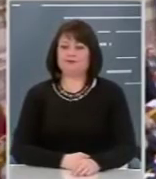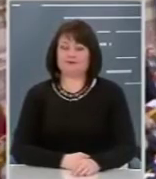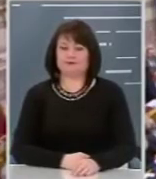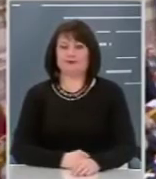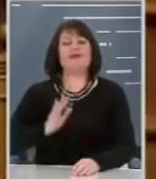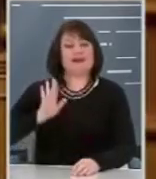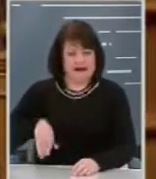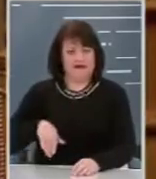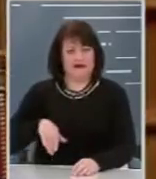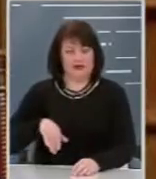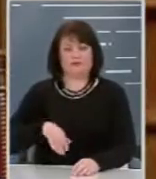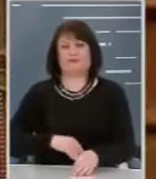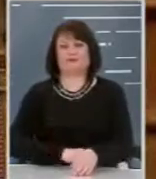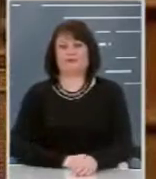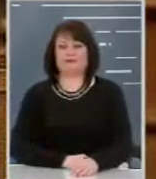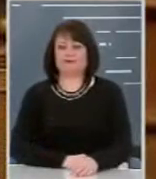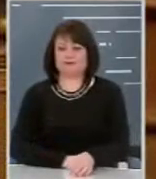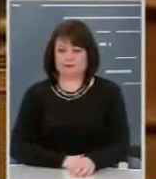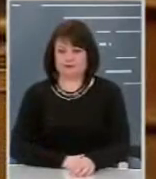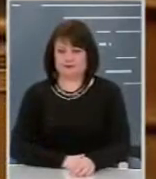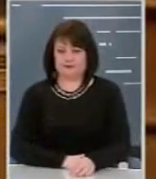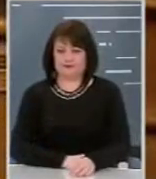Και το τελευταίο.